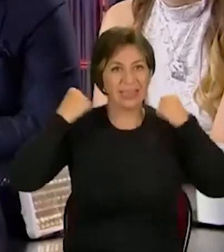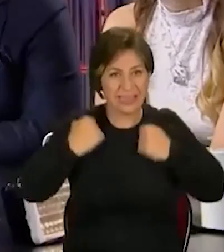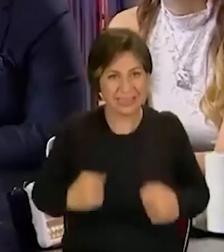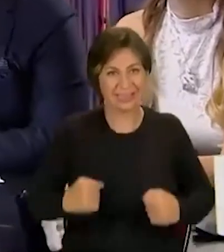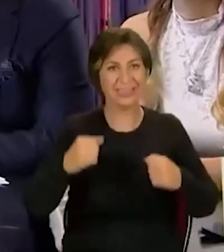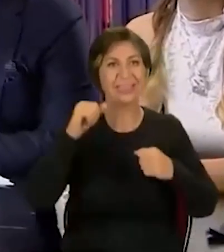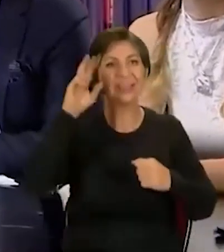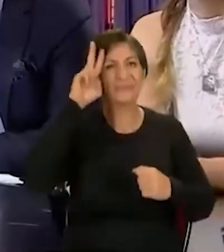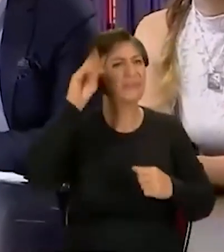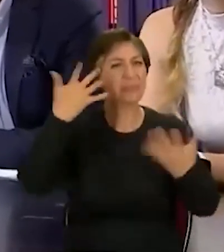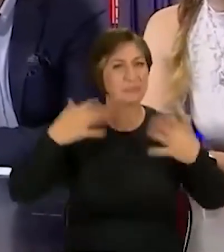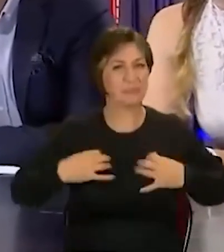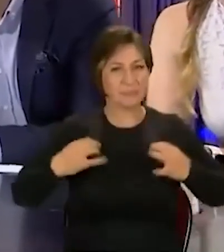forması